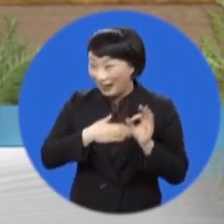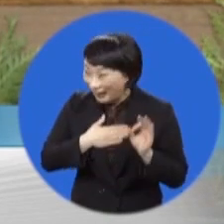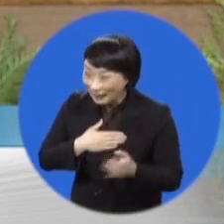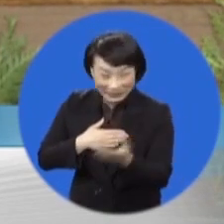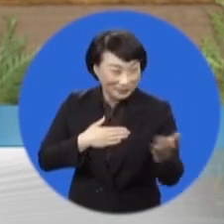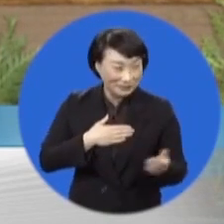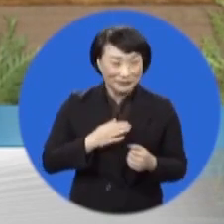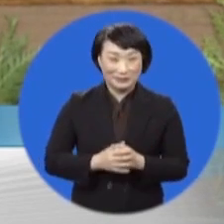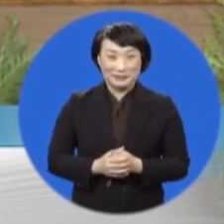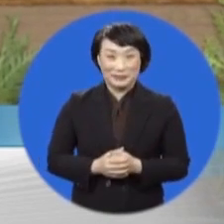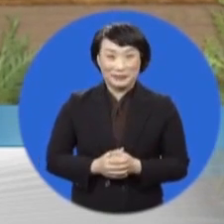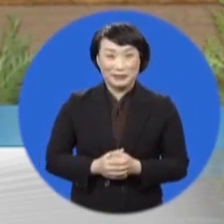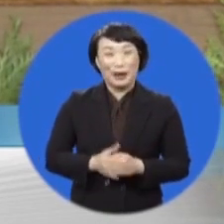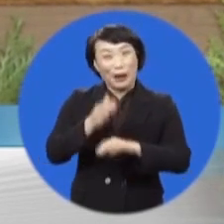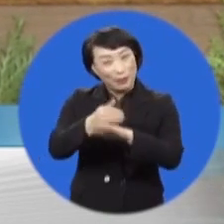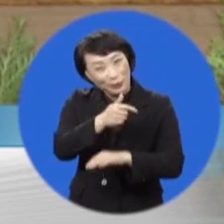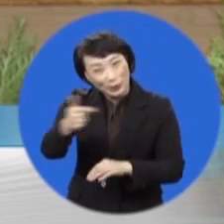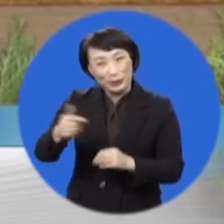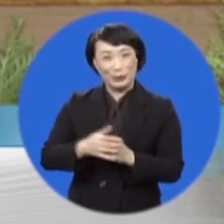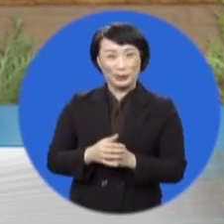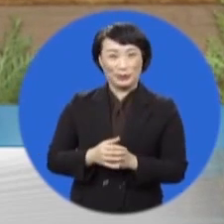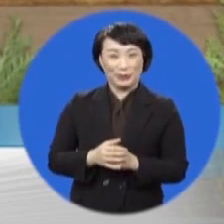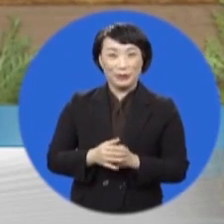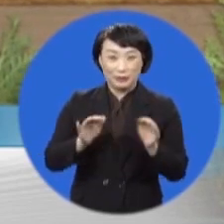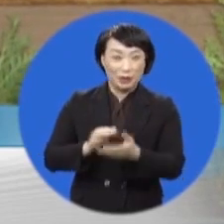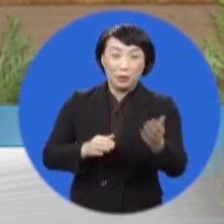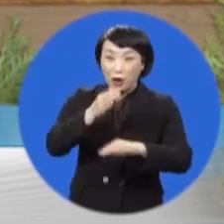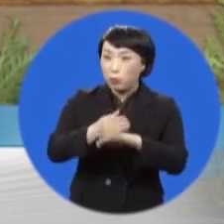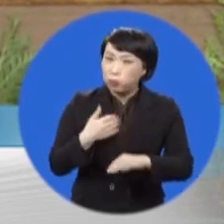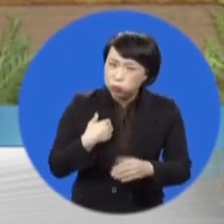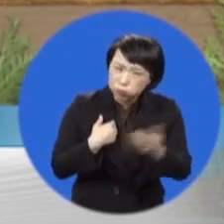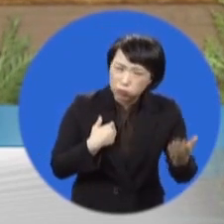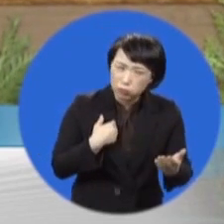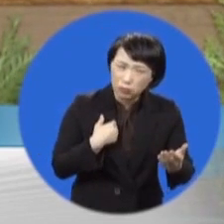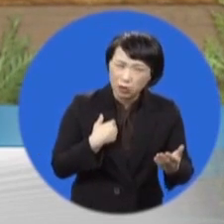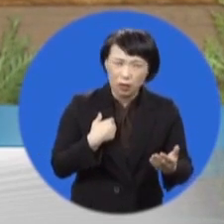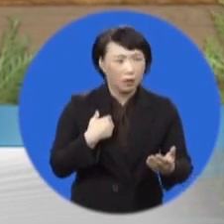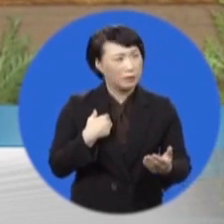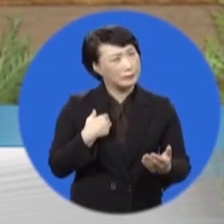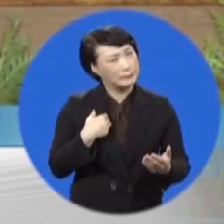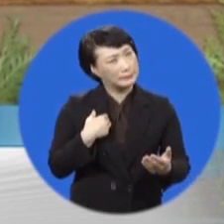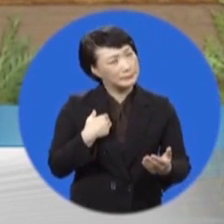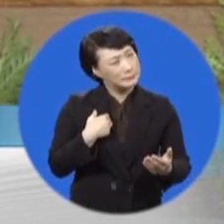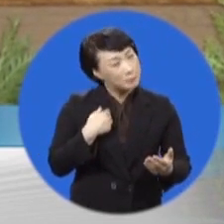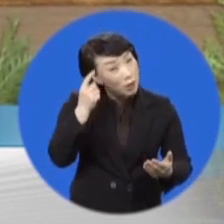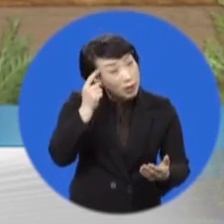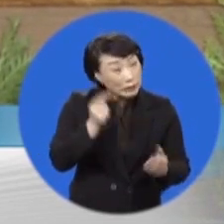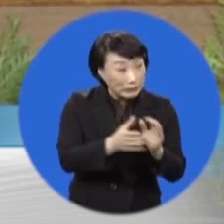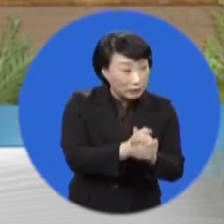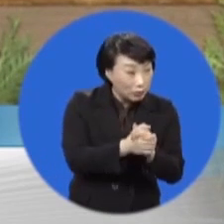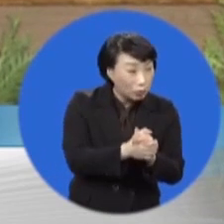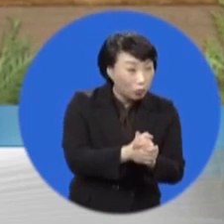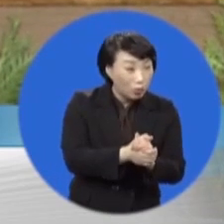좋습니까 뿐만 아 캄사 근데 검사 한 줄 모르면 이 사람은 기도라는 수